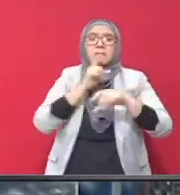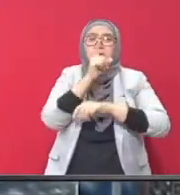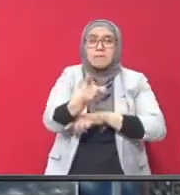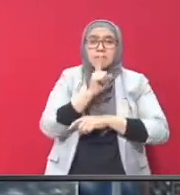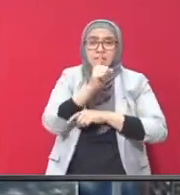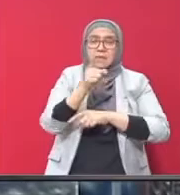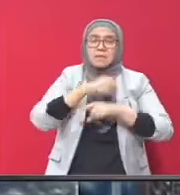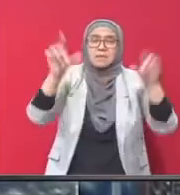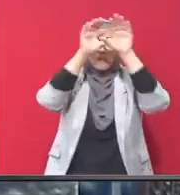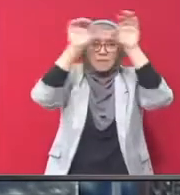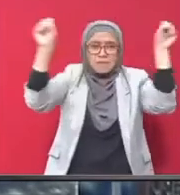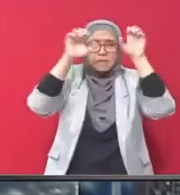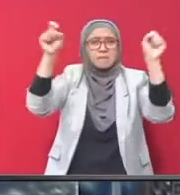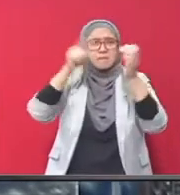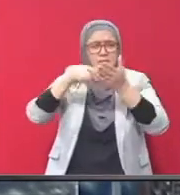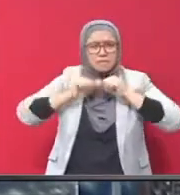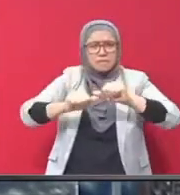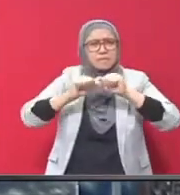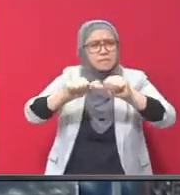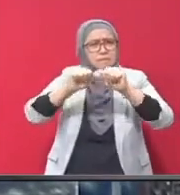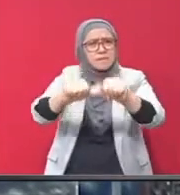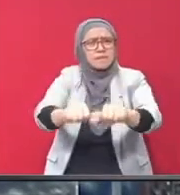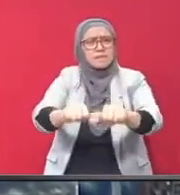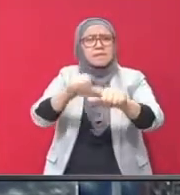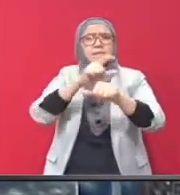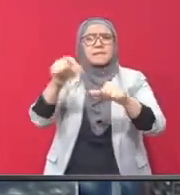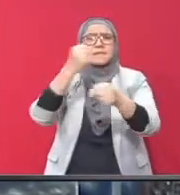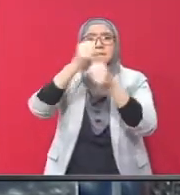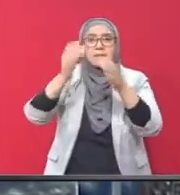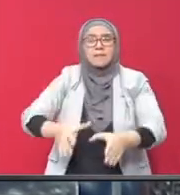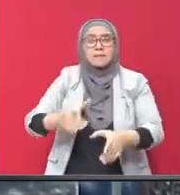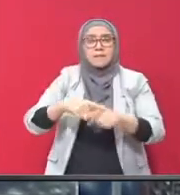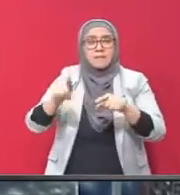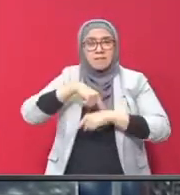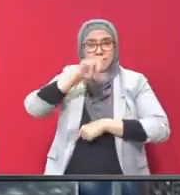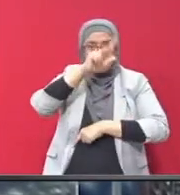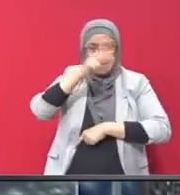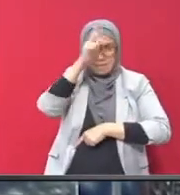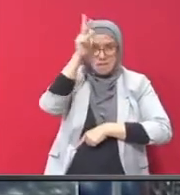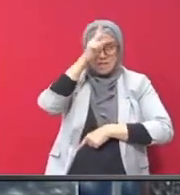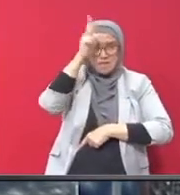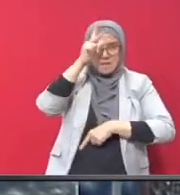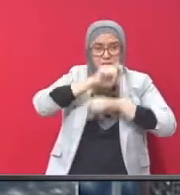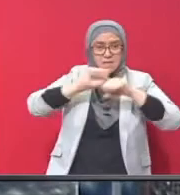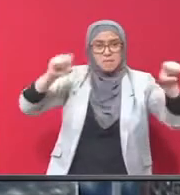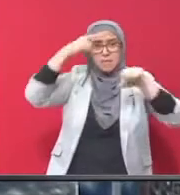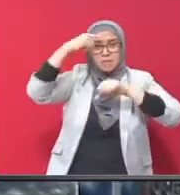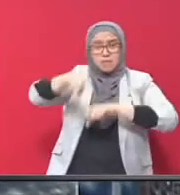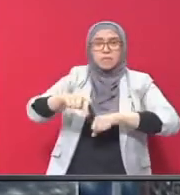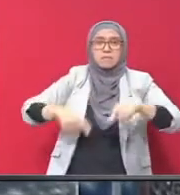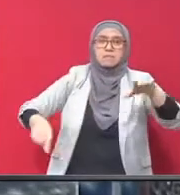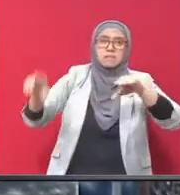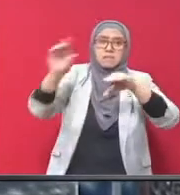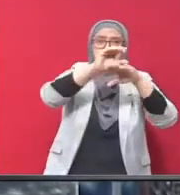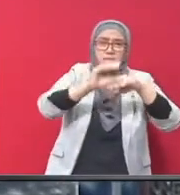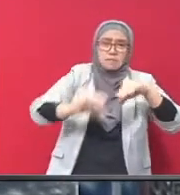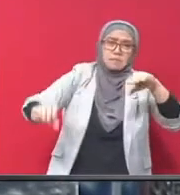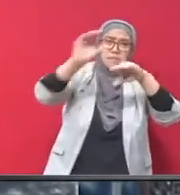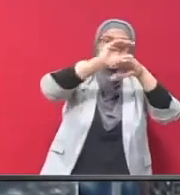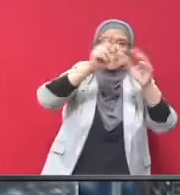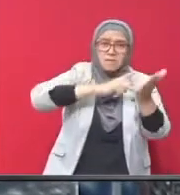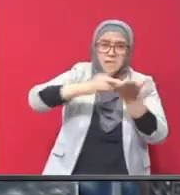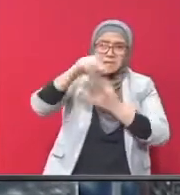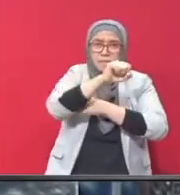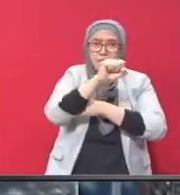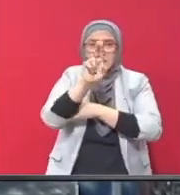memastikan supaya majikan-majikannya mengekalkan Adakah kerajaan bersedia untuk meningkatkan lagi bayaran KYT itu